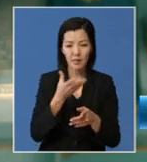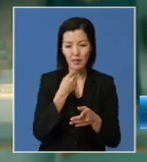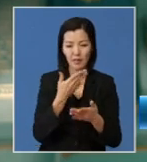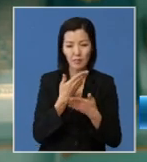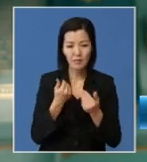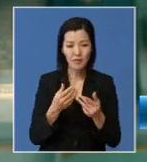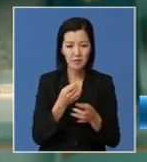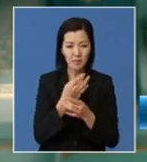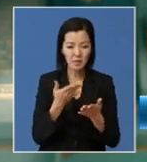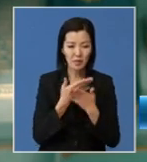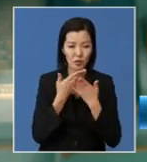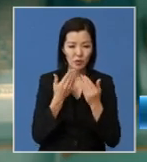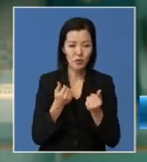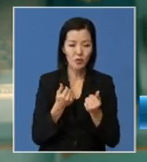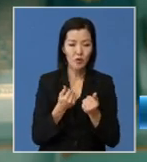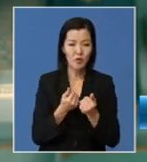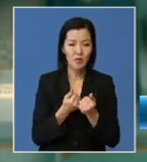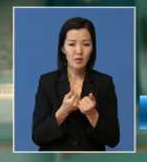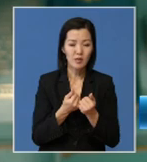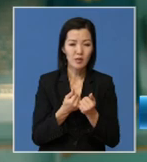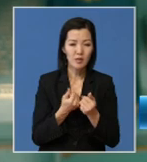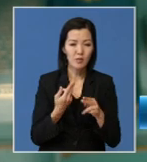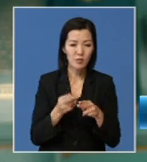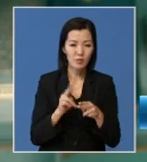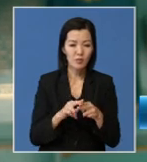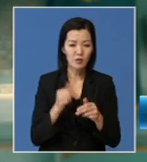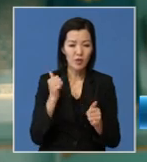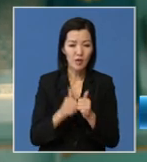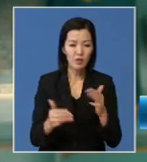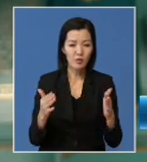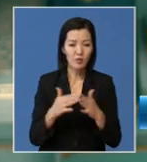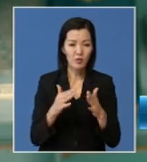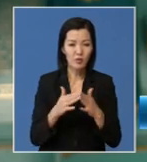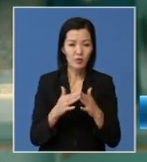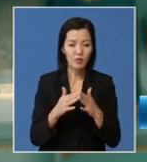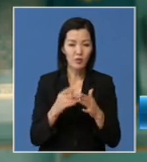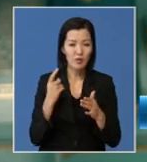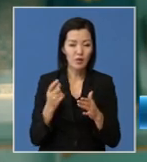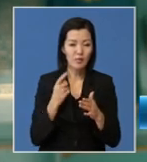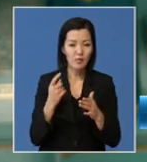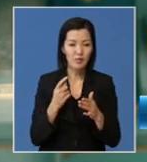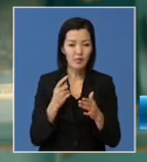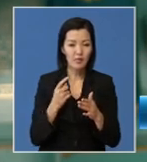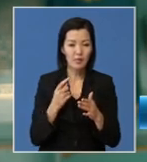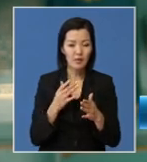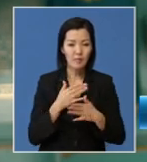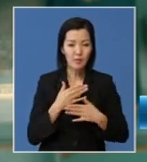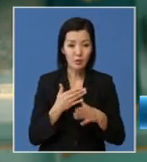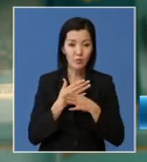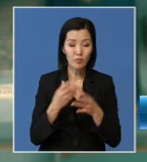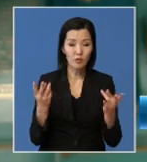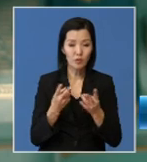осы үйлердің, подъездің, есіктерінің. Сол үшін әр үйлердің пәтерлері өздері бізге көмектесу